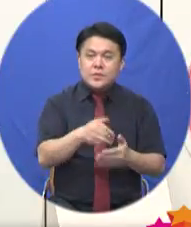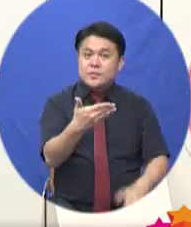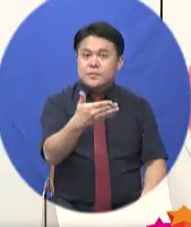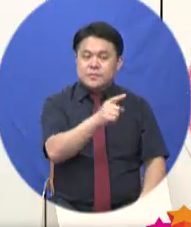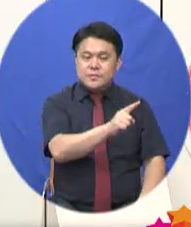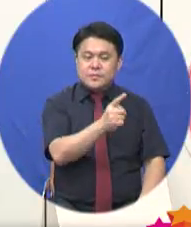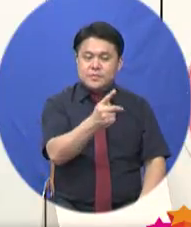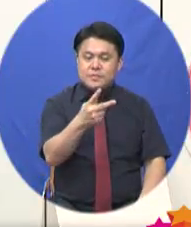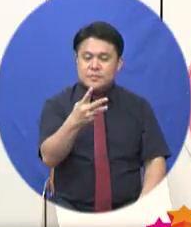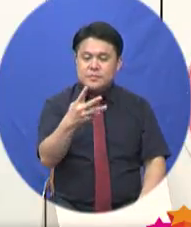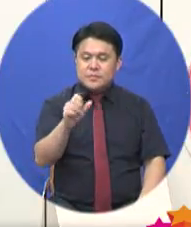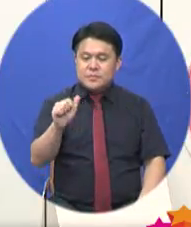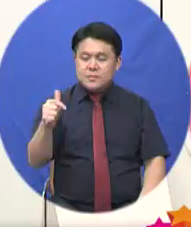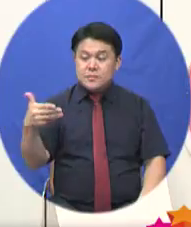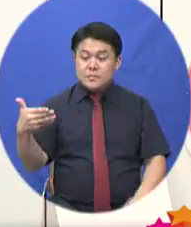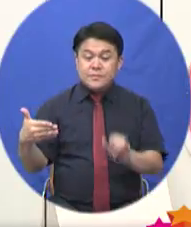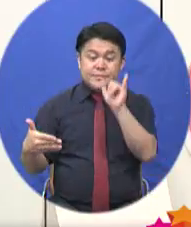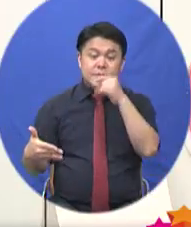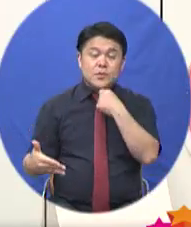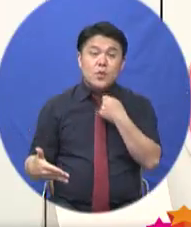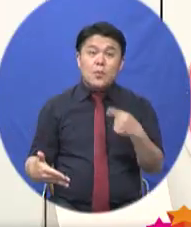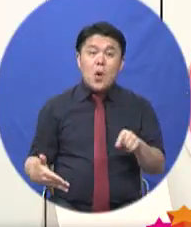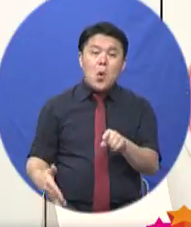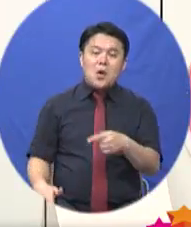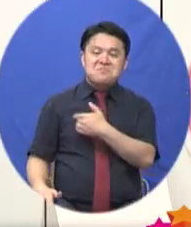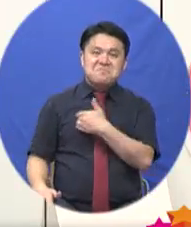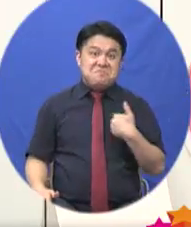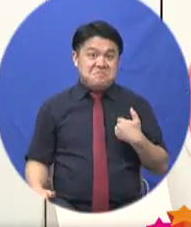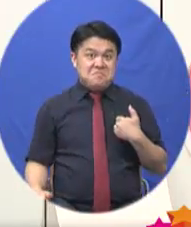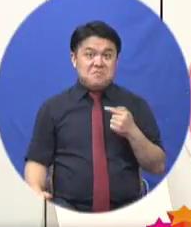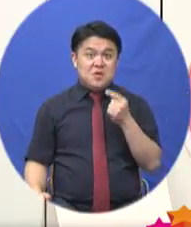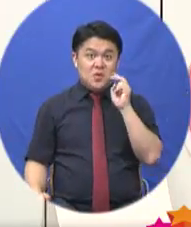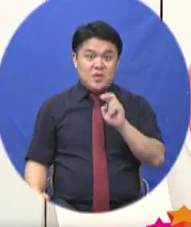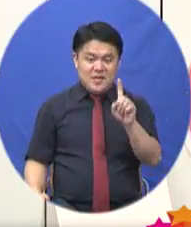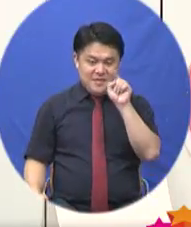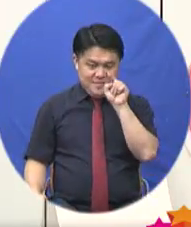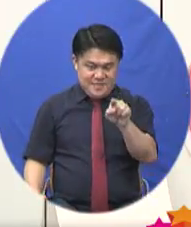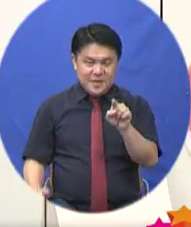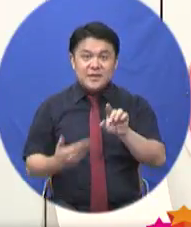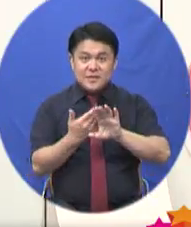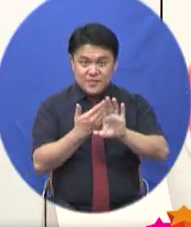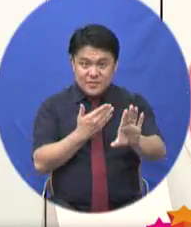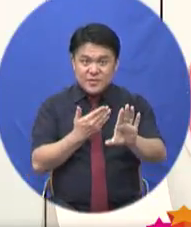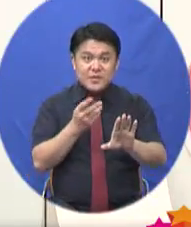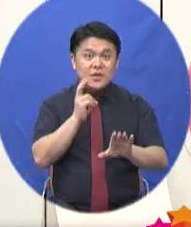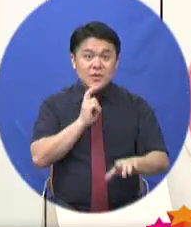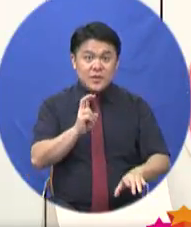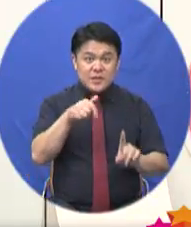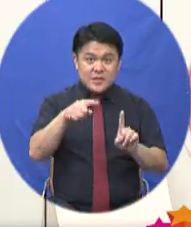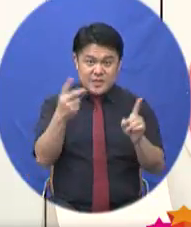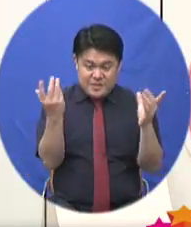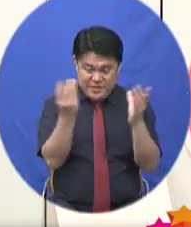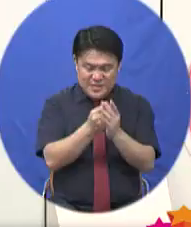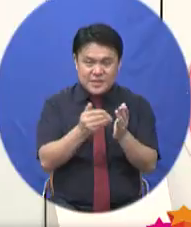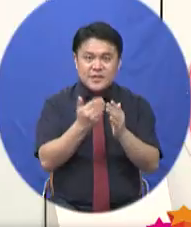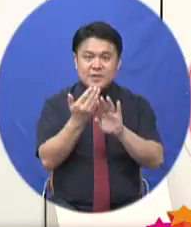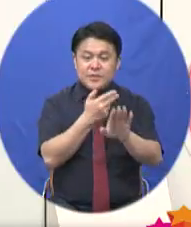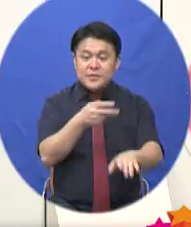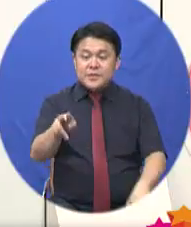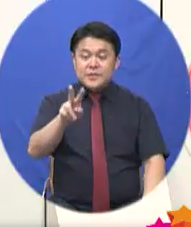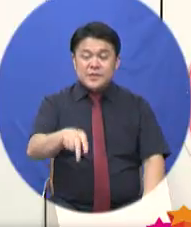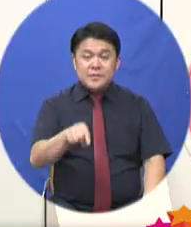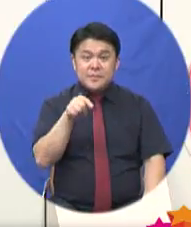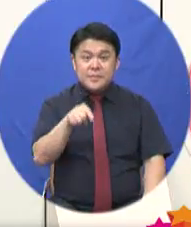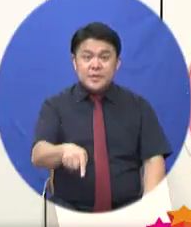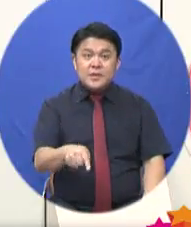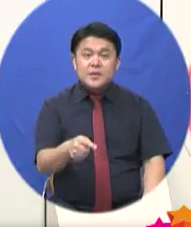있는데요. 그 중에서 자신 있다 하시는 곡 1절을 다 부르시고 우물정자를 누르시면